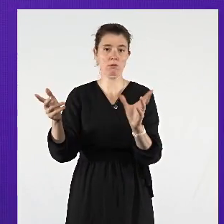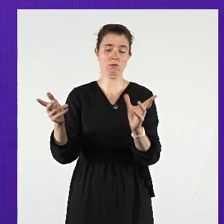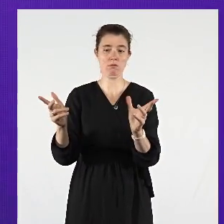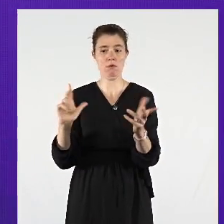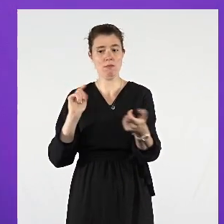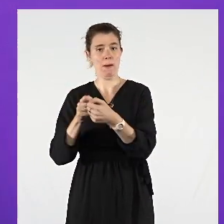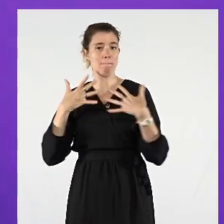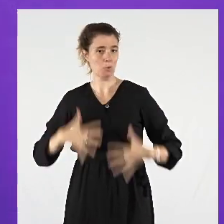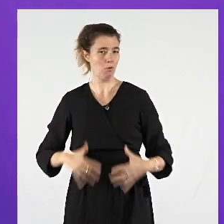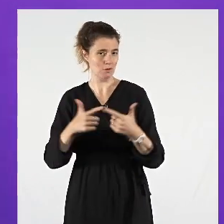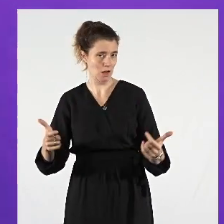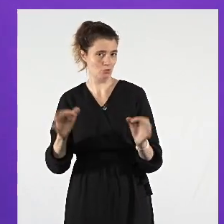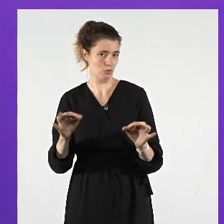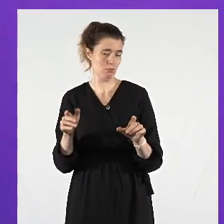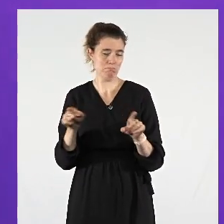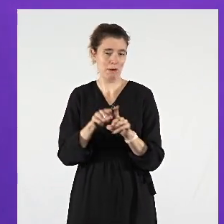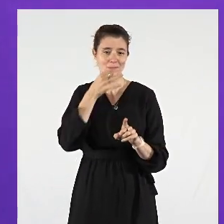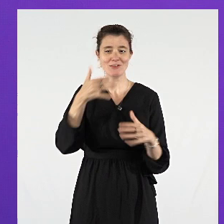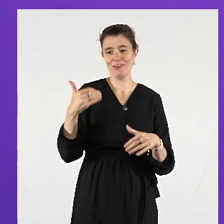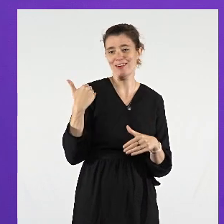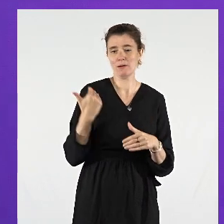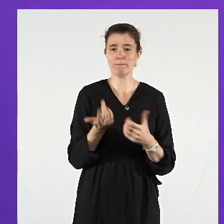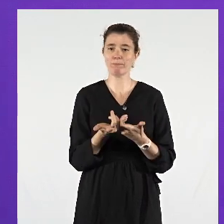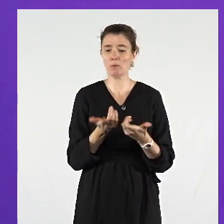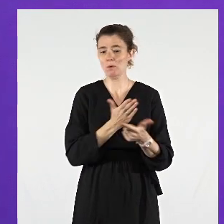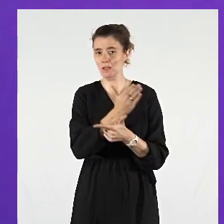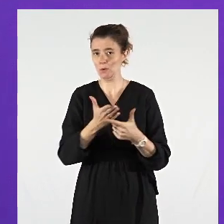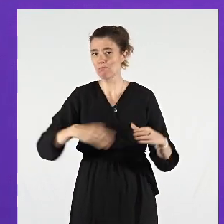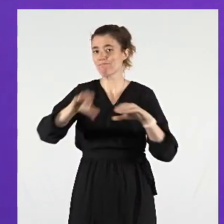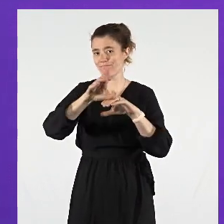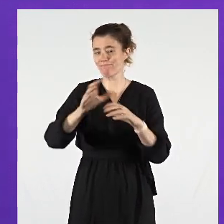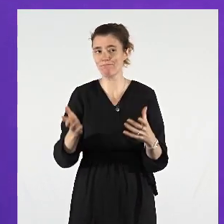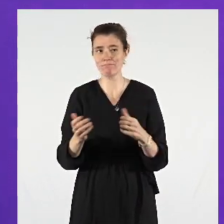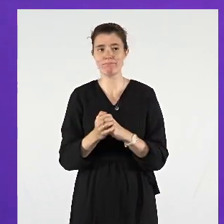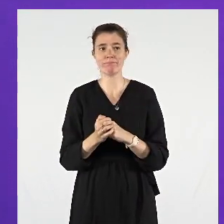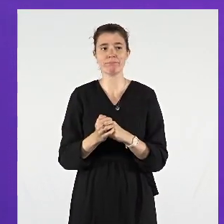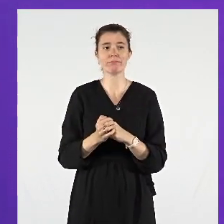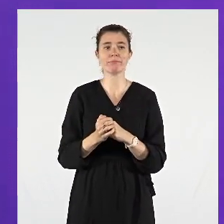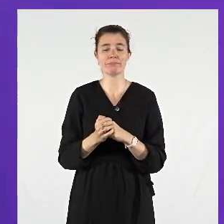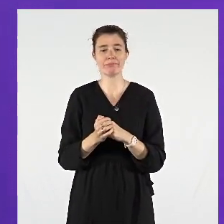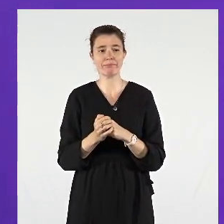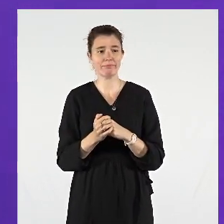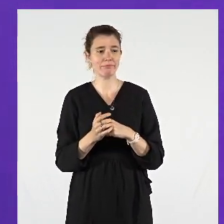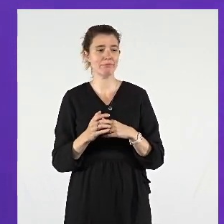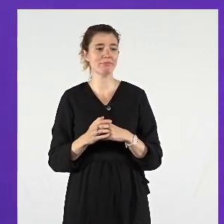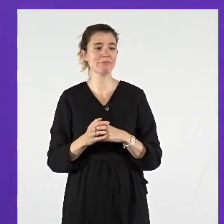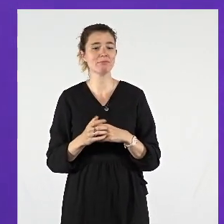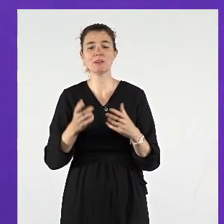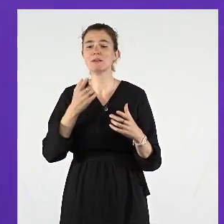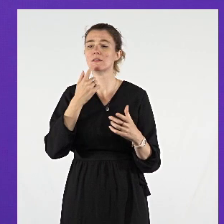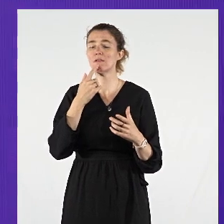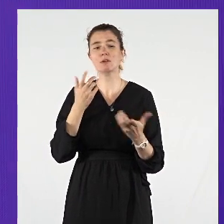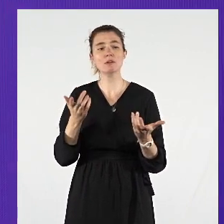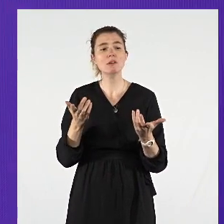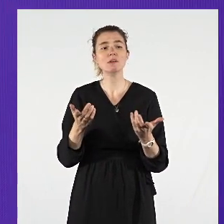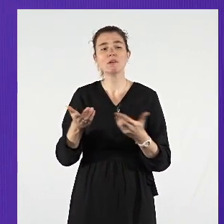l'heure. Encore une fois, c'est une action en complément, d'action agissant à la source du risque. C'est pas ça qui va remplacer des rails de transfert pour